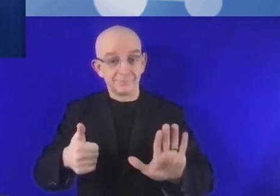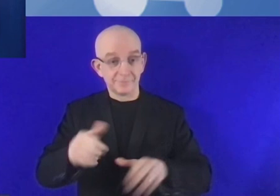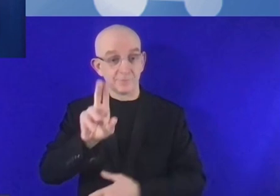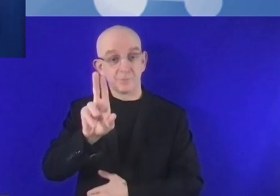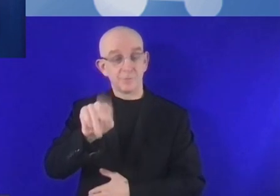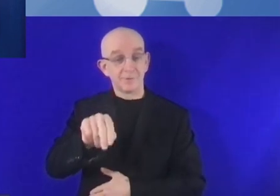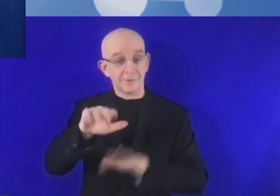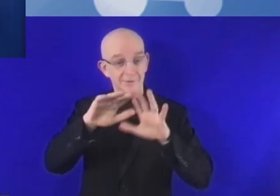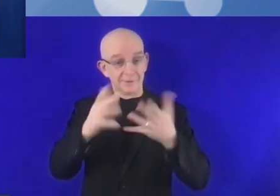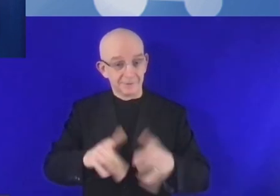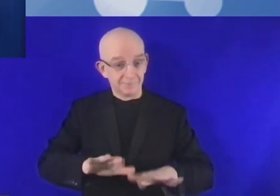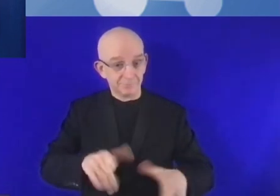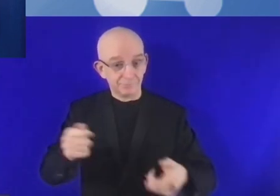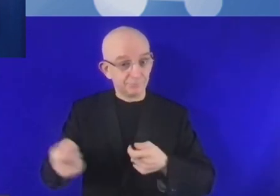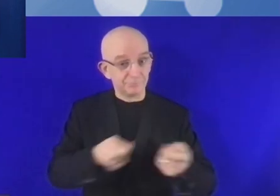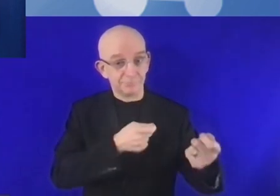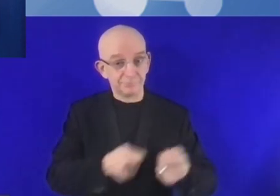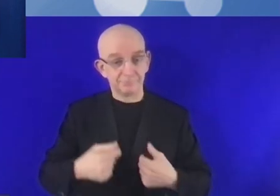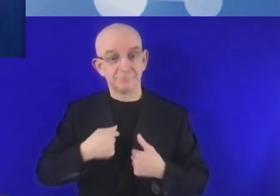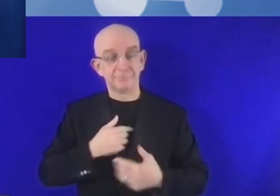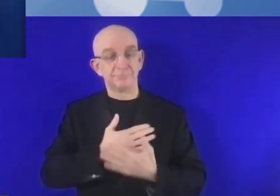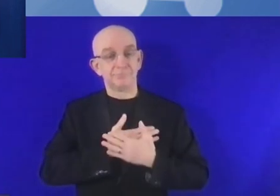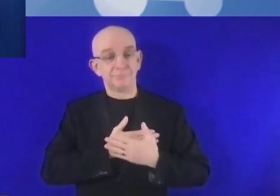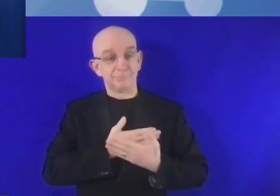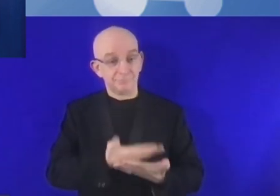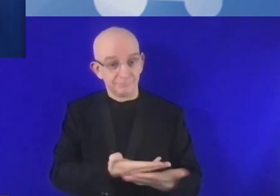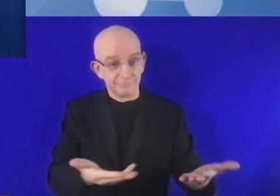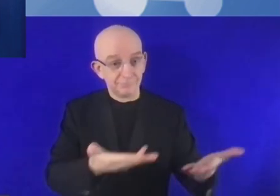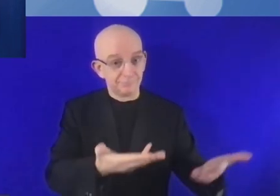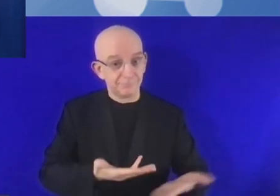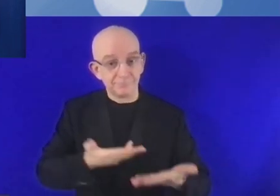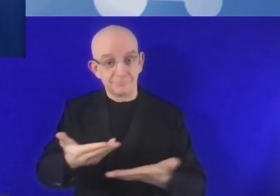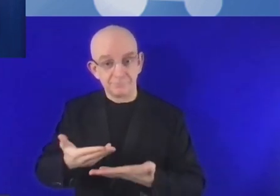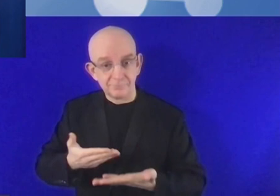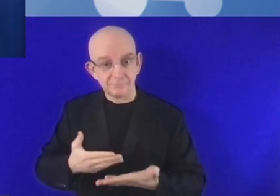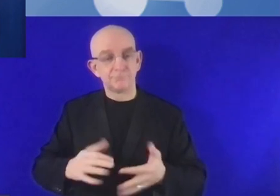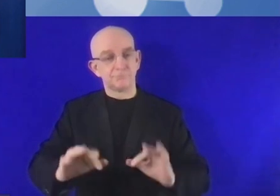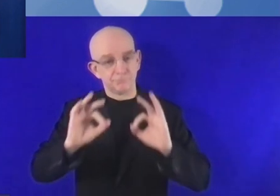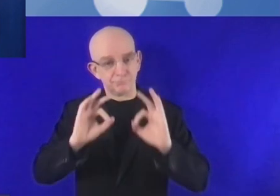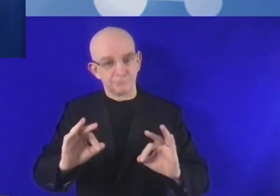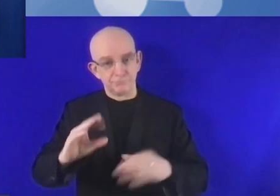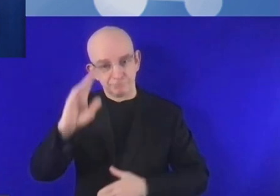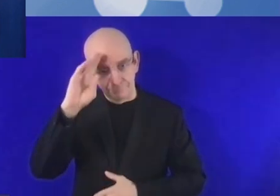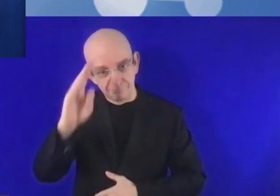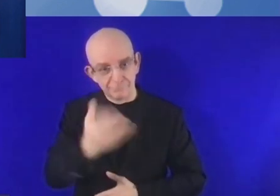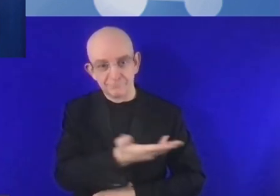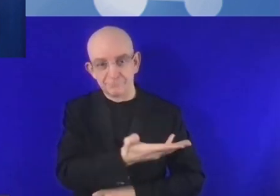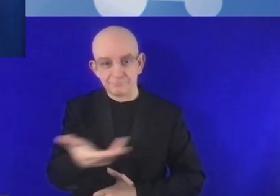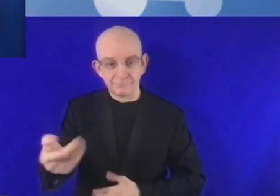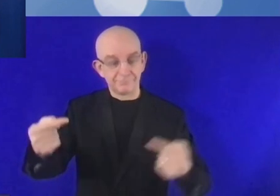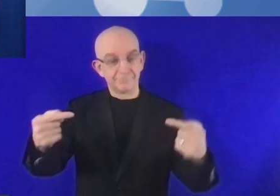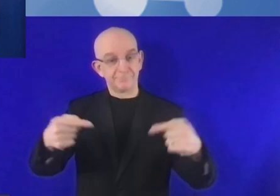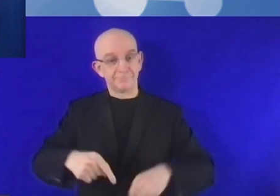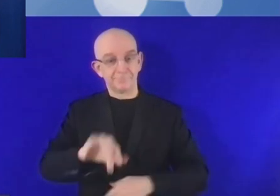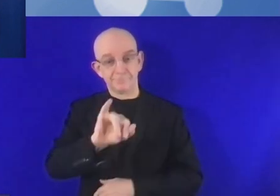Narodów Zjednoczonych. To dla mnie ogromny zaszczyt, że mogę Państwa przywitać podczas 16. edycji